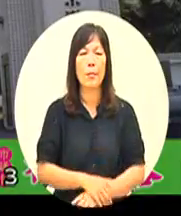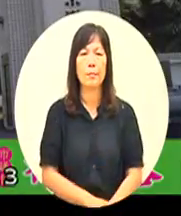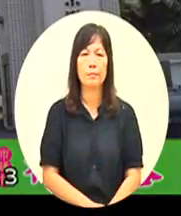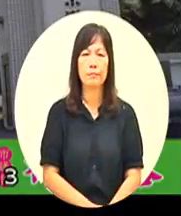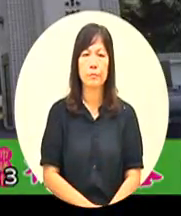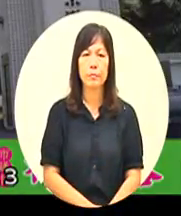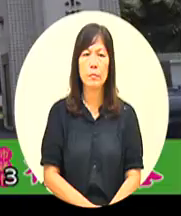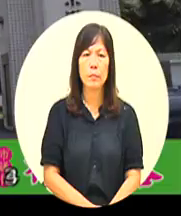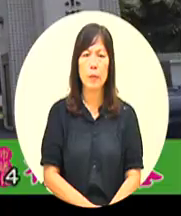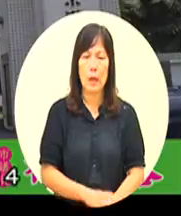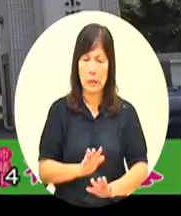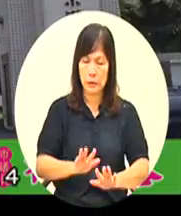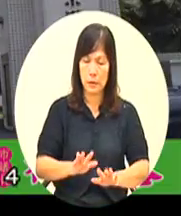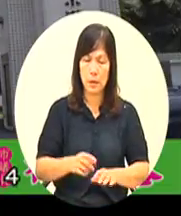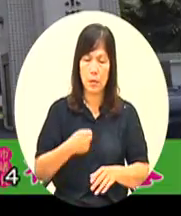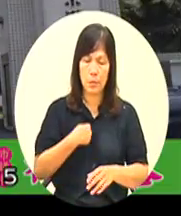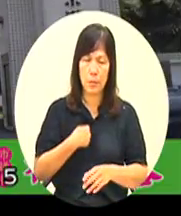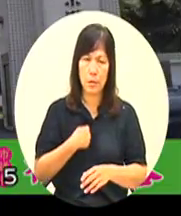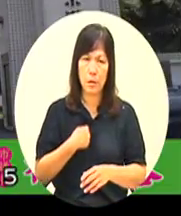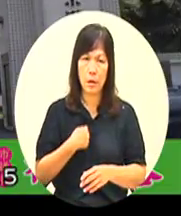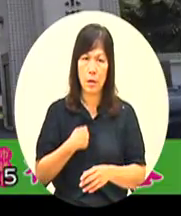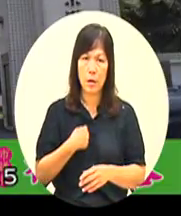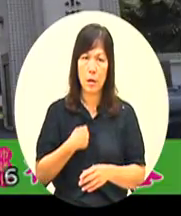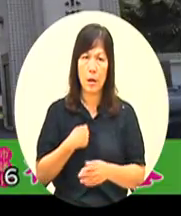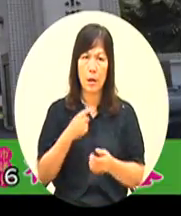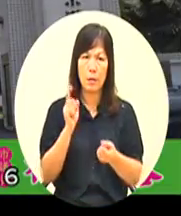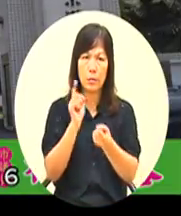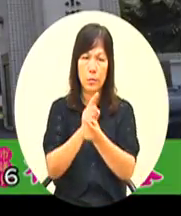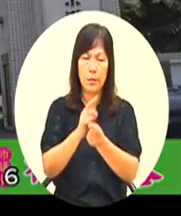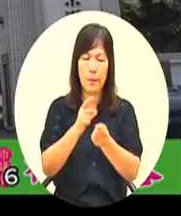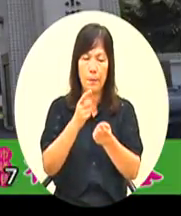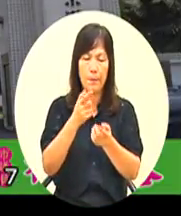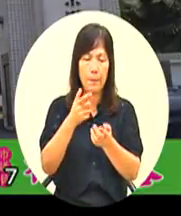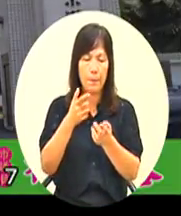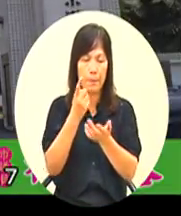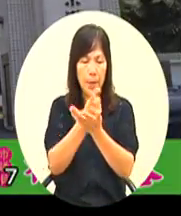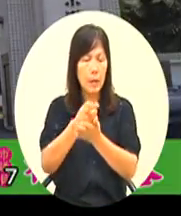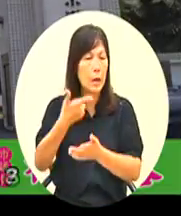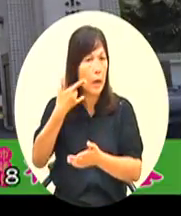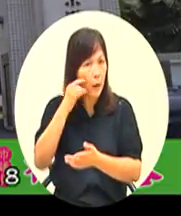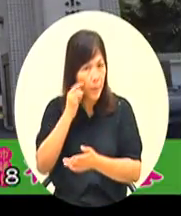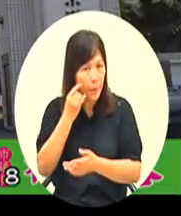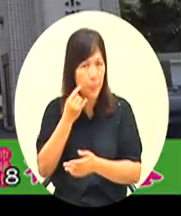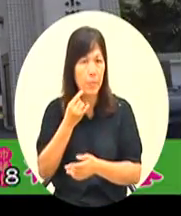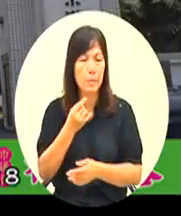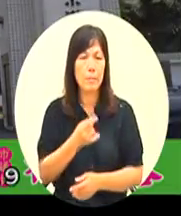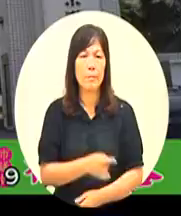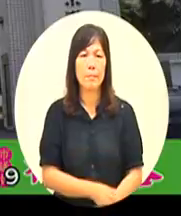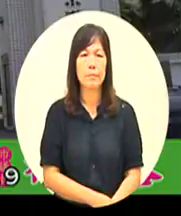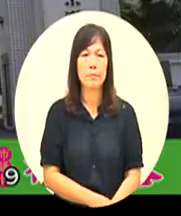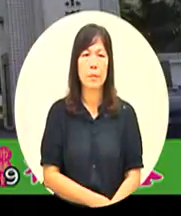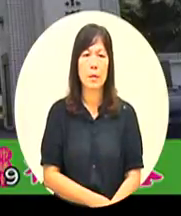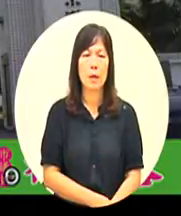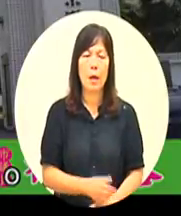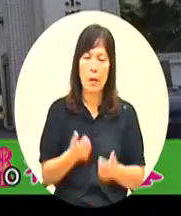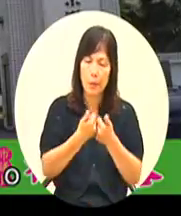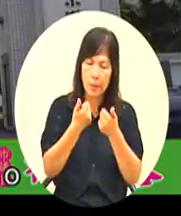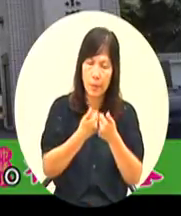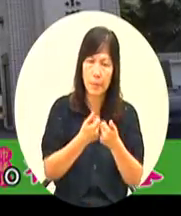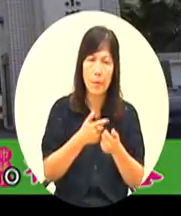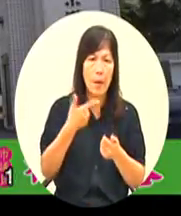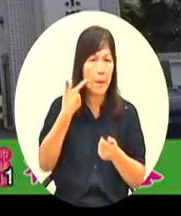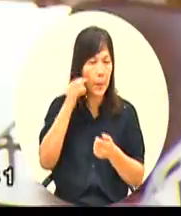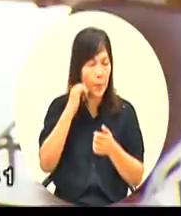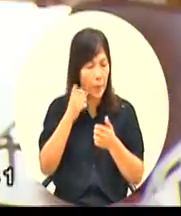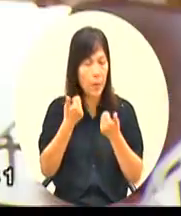天本席咱各位家长，各位咱的家长会阮